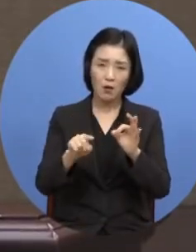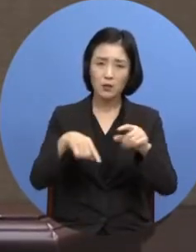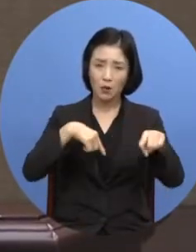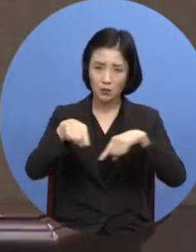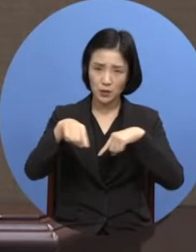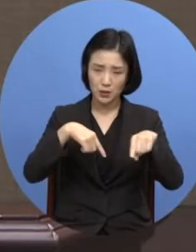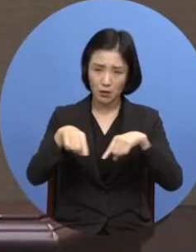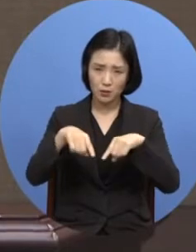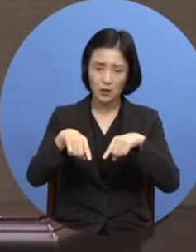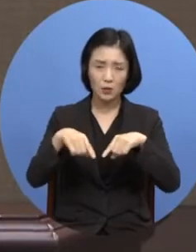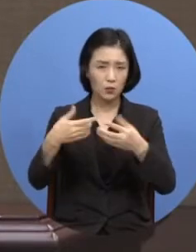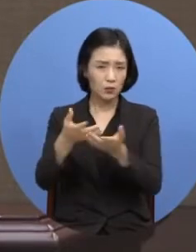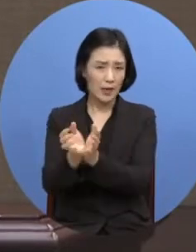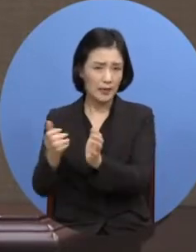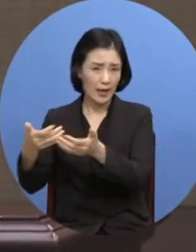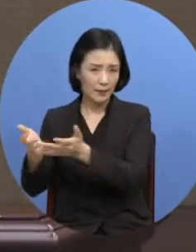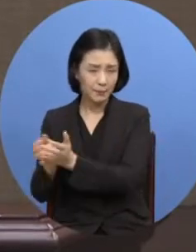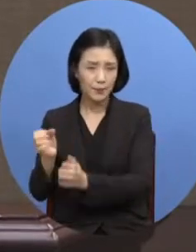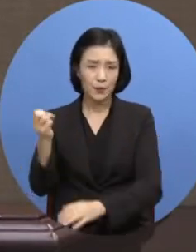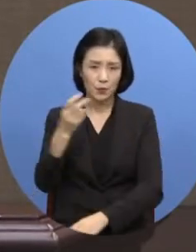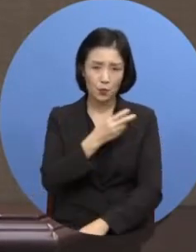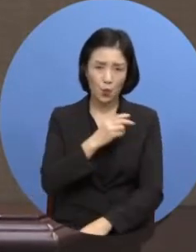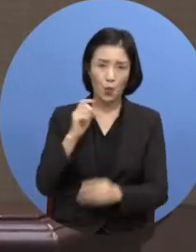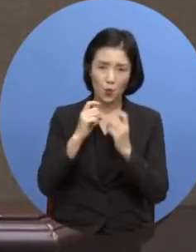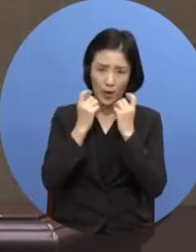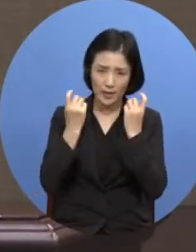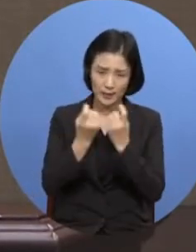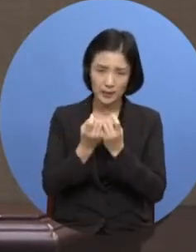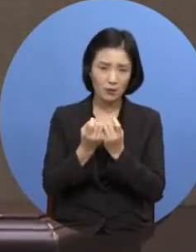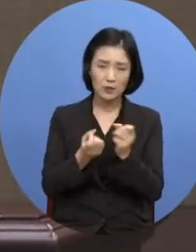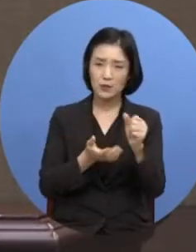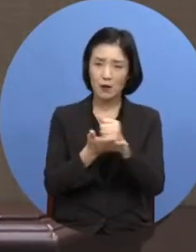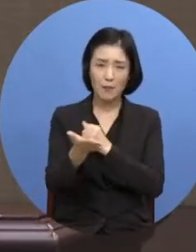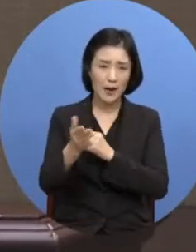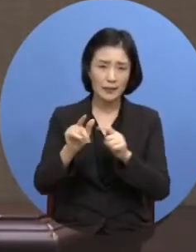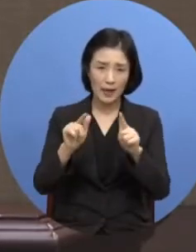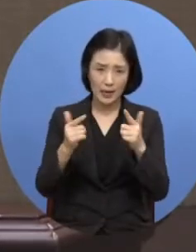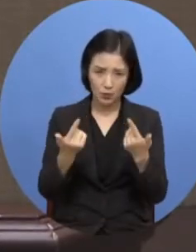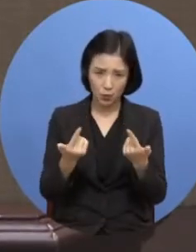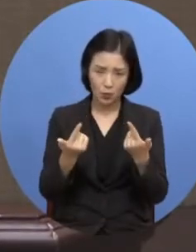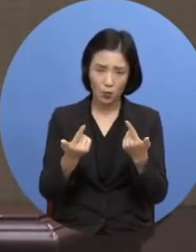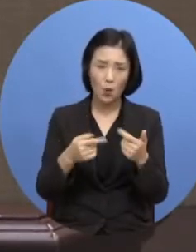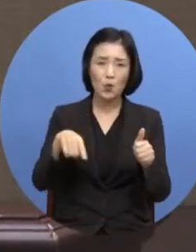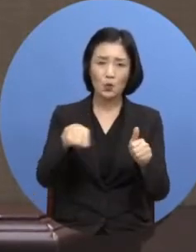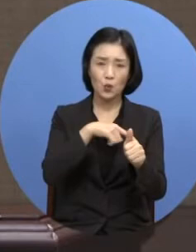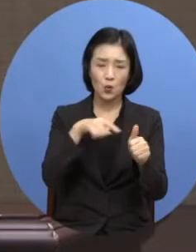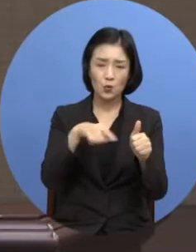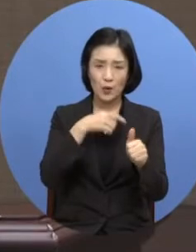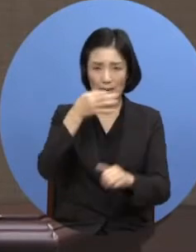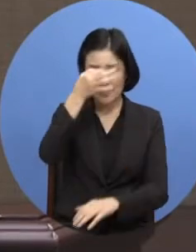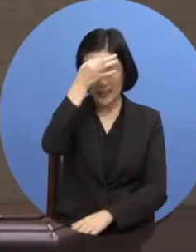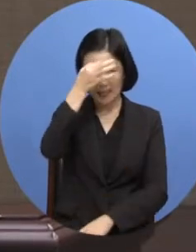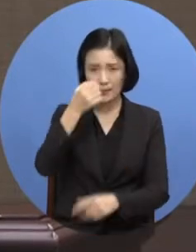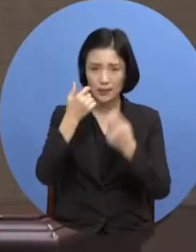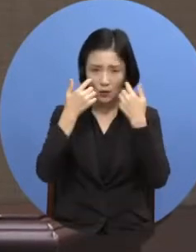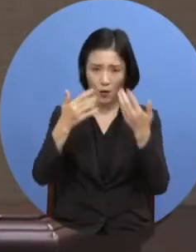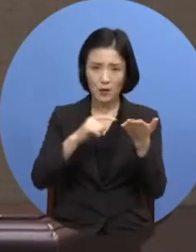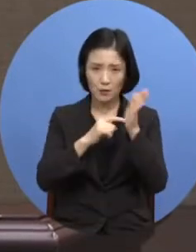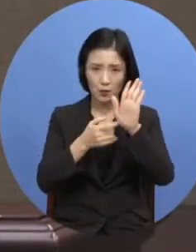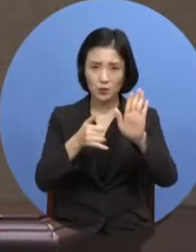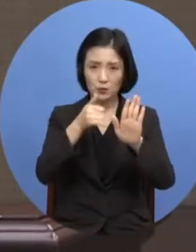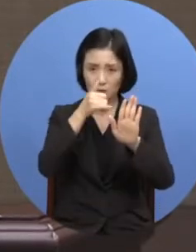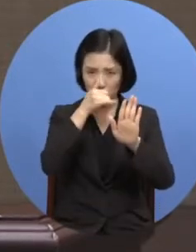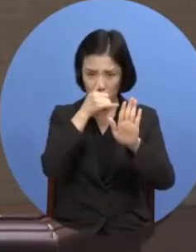정치적, 파당적 또는 개인적 편견을 전파하지 않도록 교육의 기능을 명확히 제시하고 있습니다.